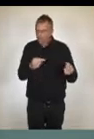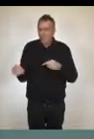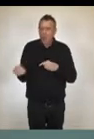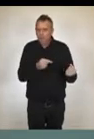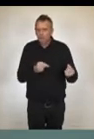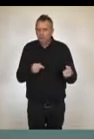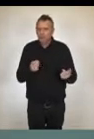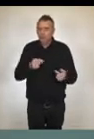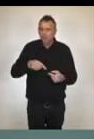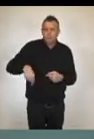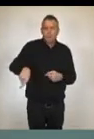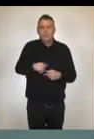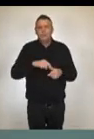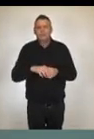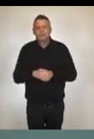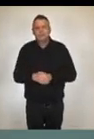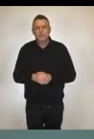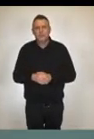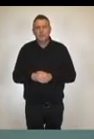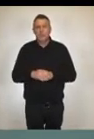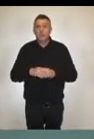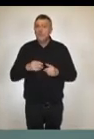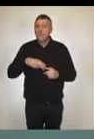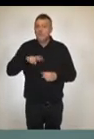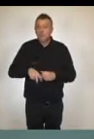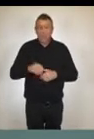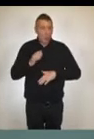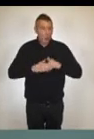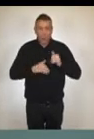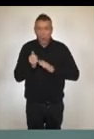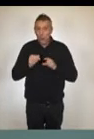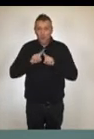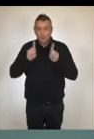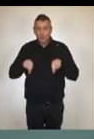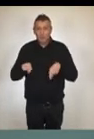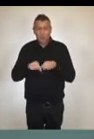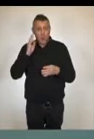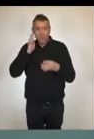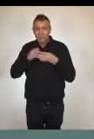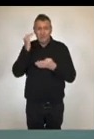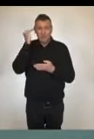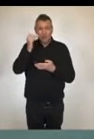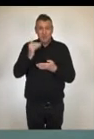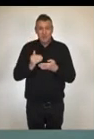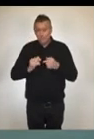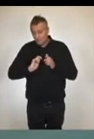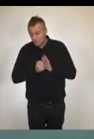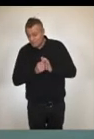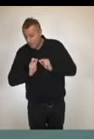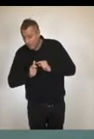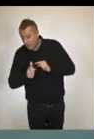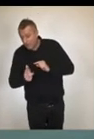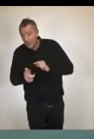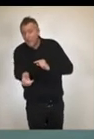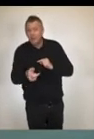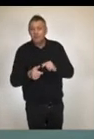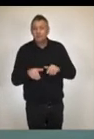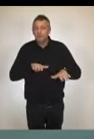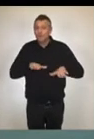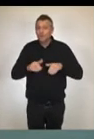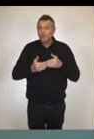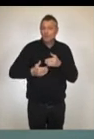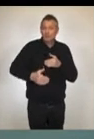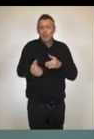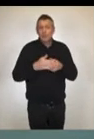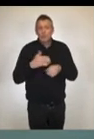Je suis particulièrement heureux de vous présenter cette feuille de route aujourd'hui. C'est l'aboutissement d'une démarche partagée depuis